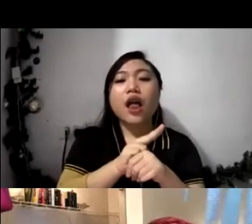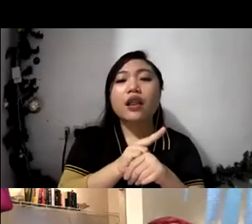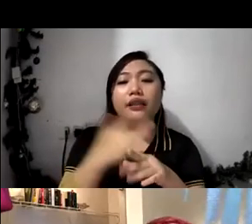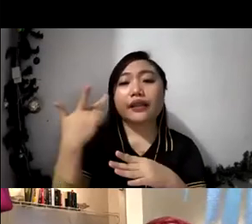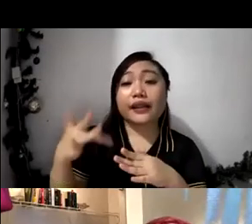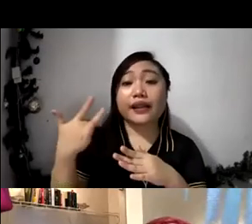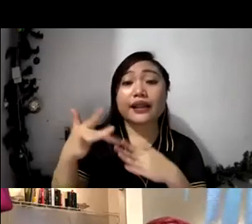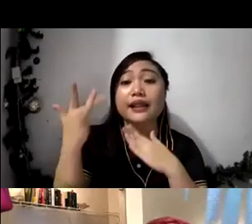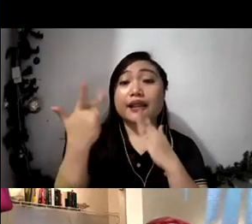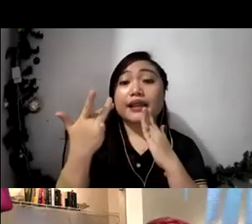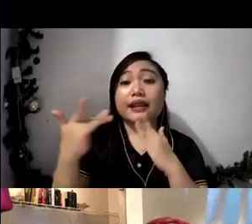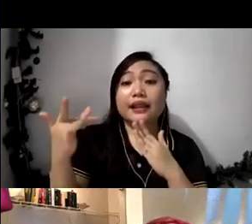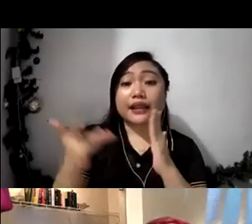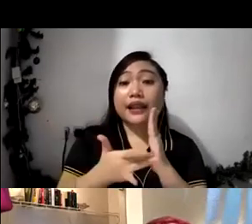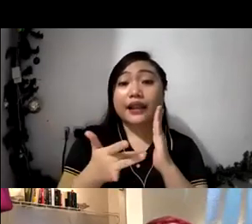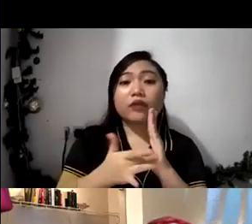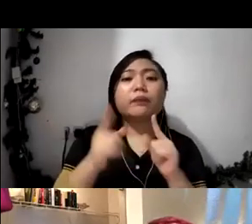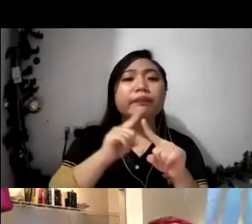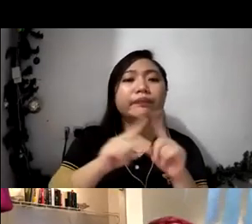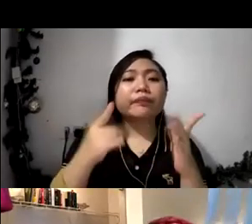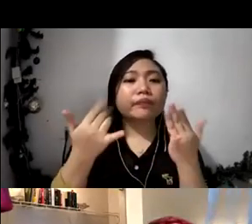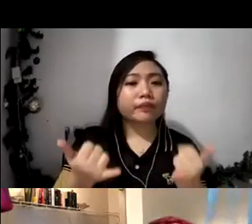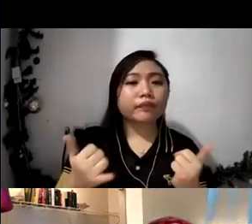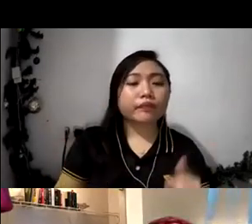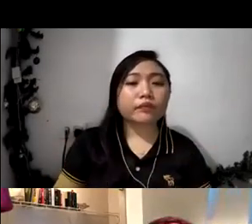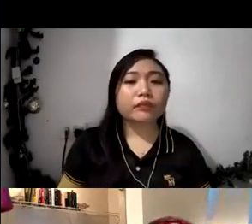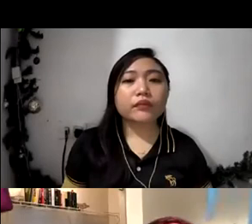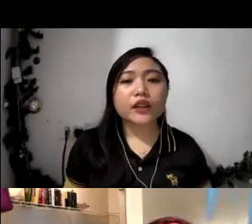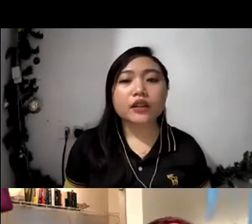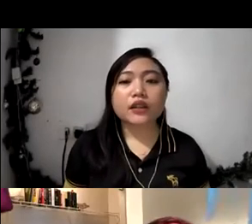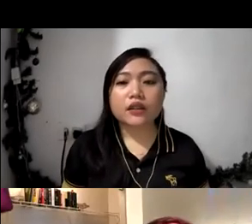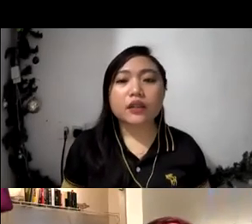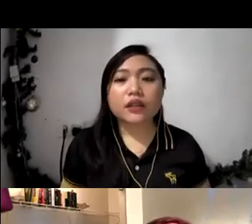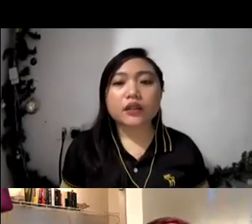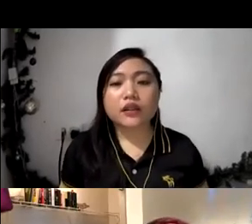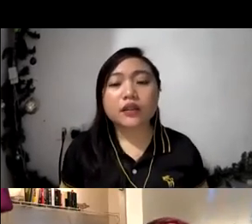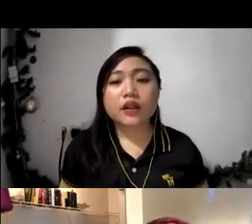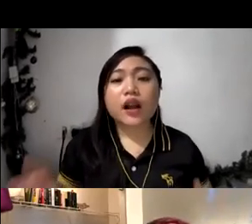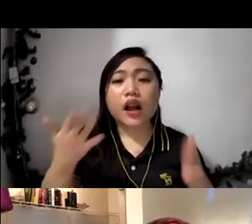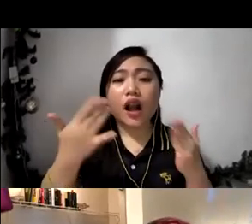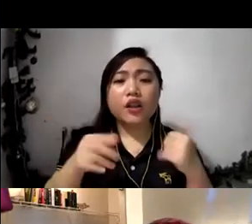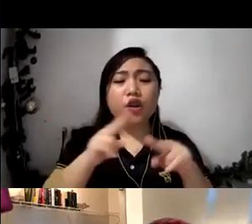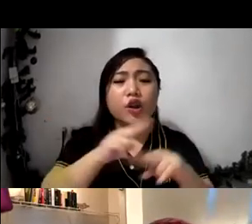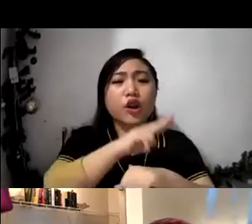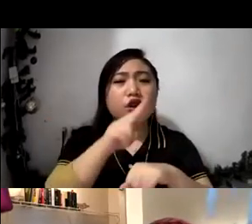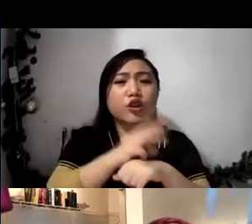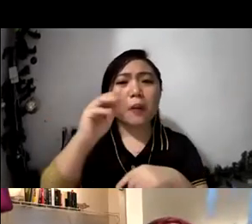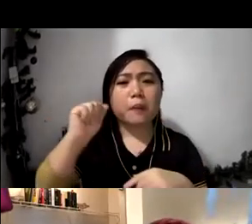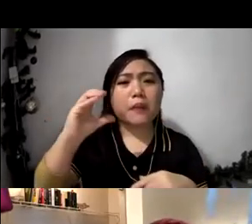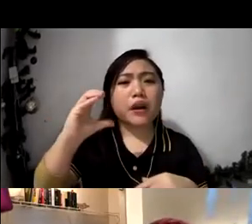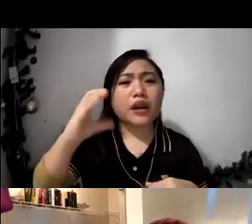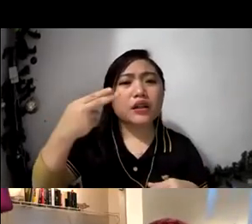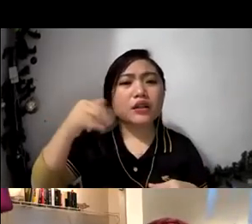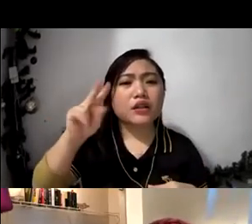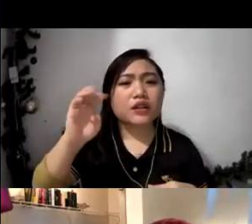panahon na yon, so for example, yung tinatawag nating national machinery ngayon, which is the Philippine Commission on